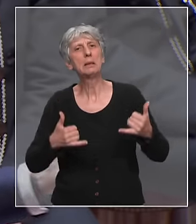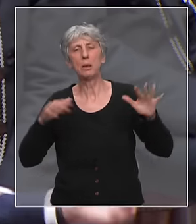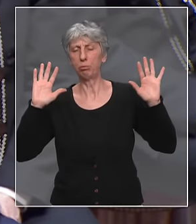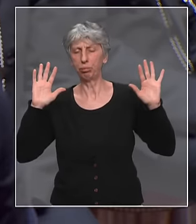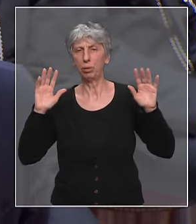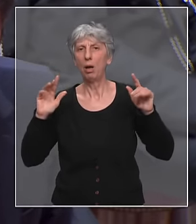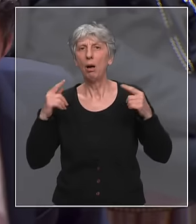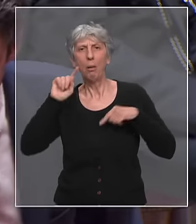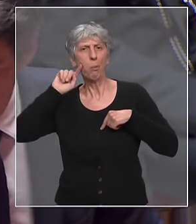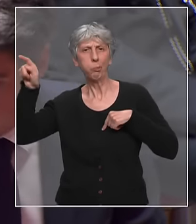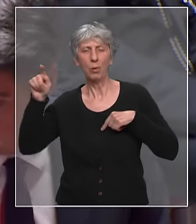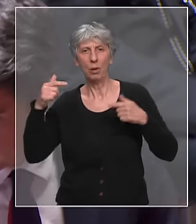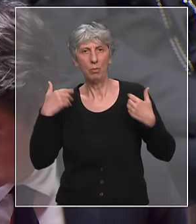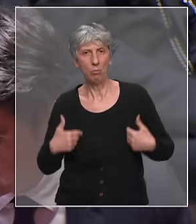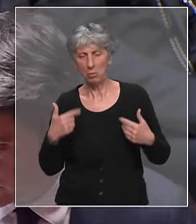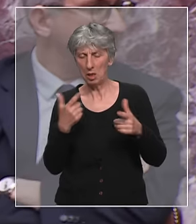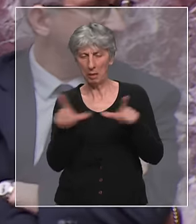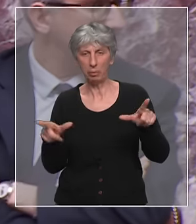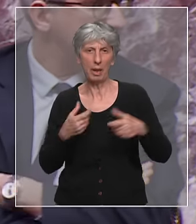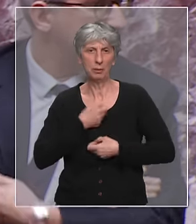sur mon expression, c'est tout.